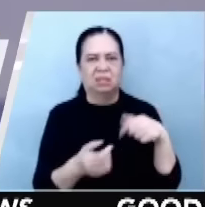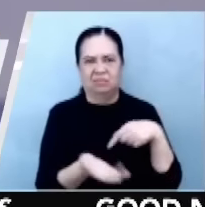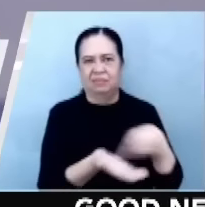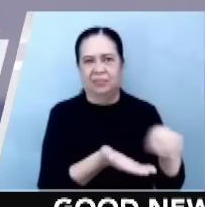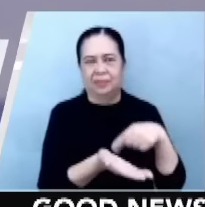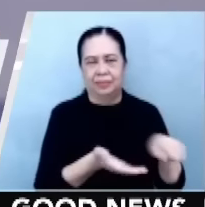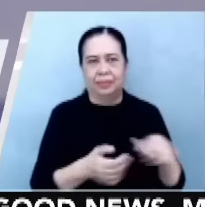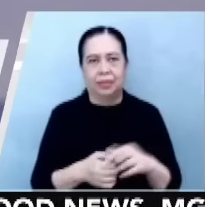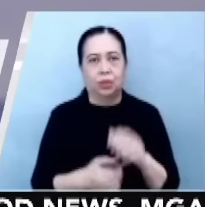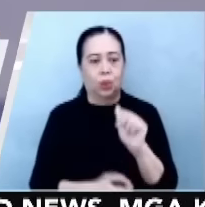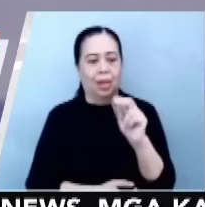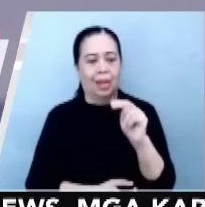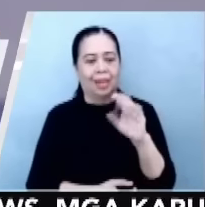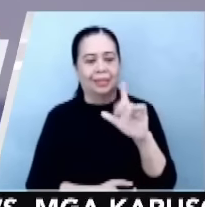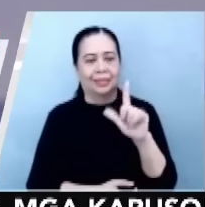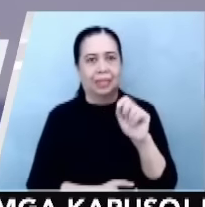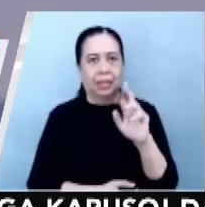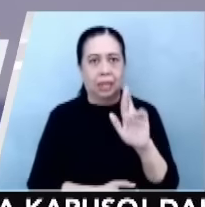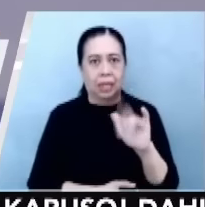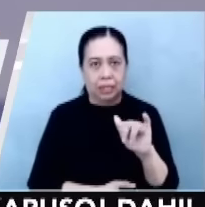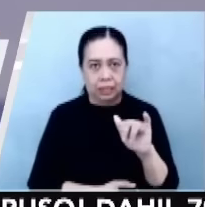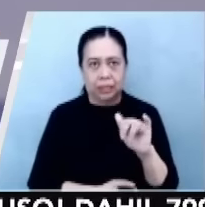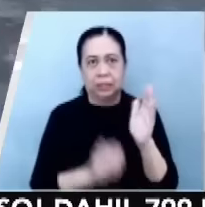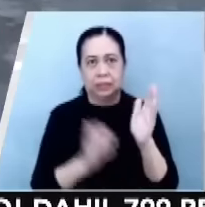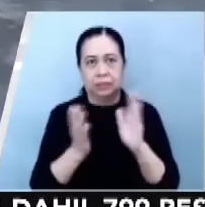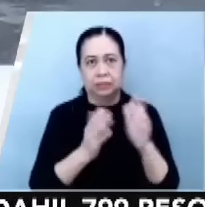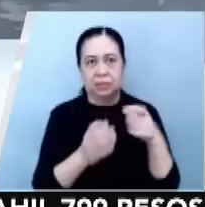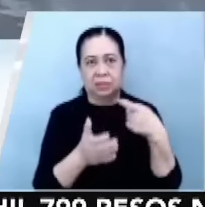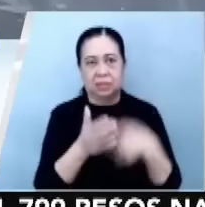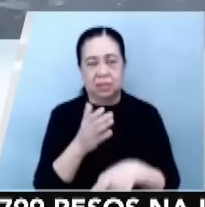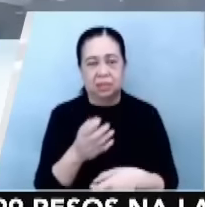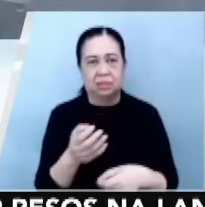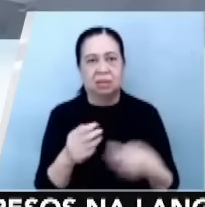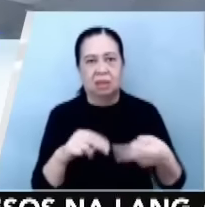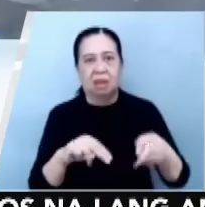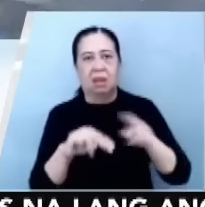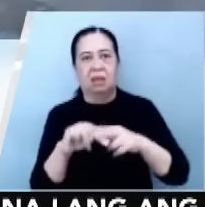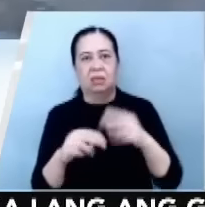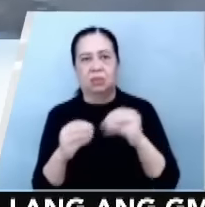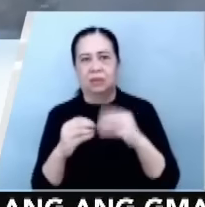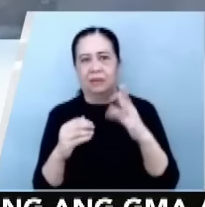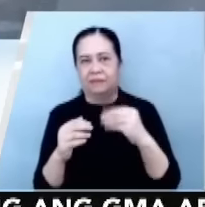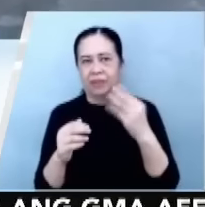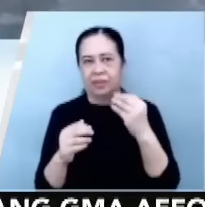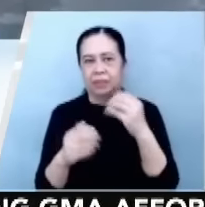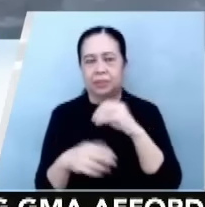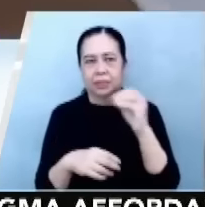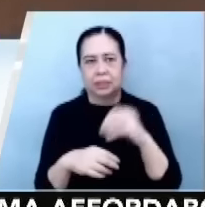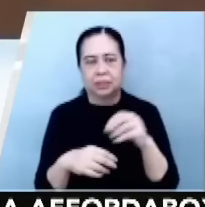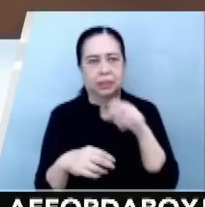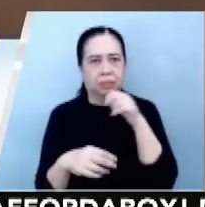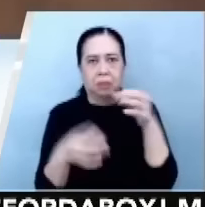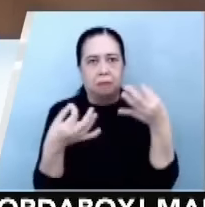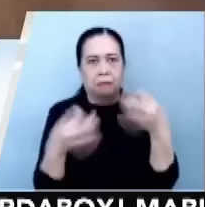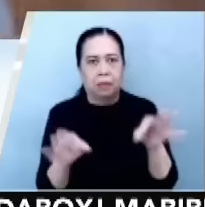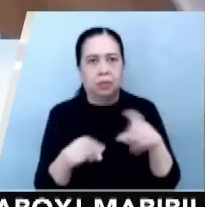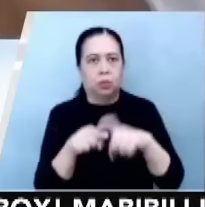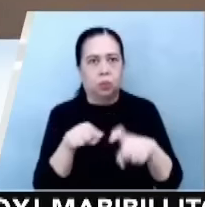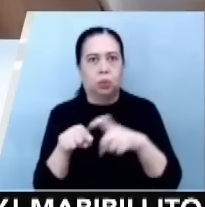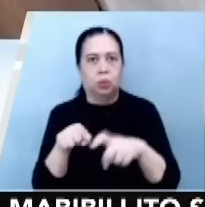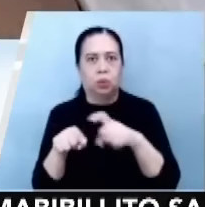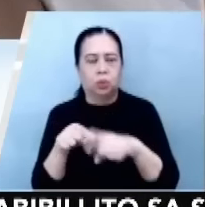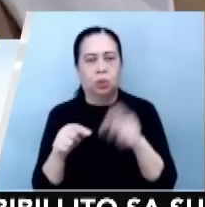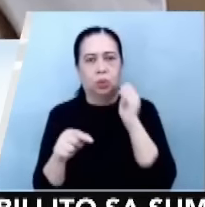ay tumaas ng higit 50%. Dahil hindi na natapos sa mga dagdag singil sa kuryente, lagi nakakatanggap